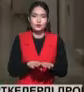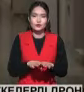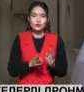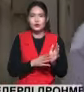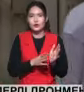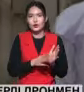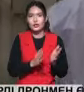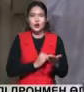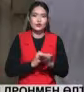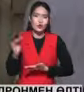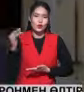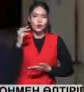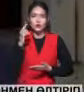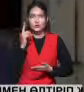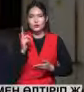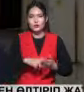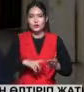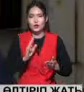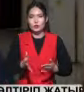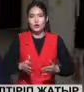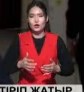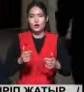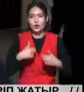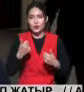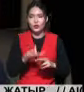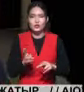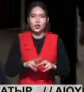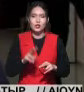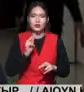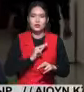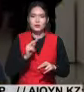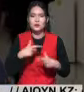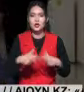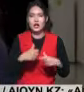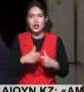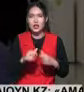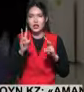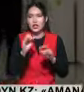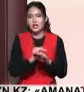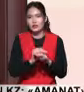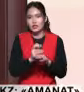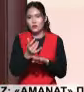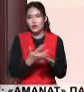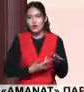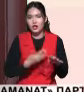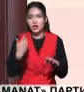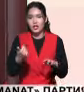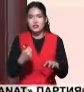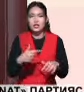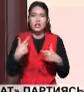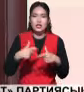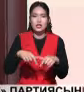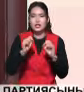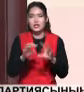70-80-нен жоғары аламын деп ойлаймын. Соған сендім. Математика, физика, сол электротехника және автоматтандыру деген мамандық. Түлекке тестті